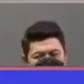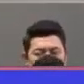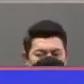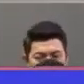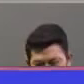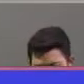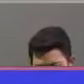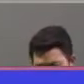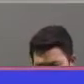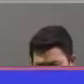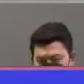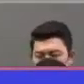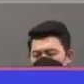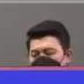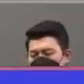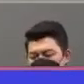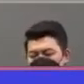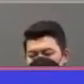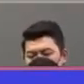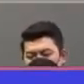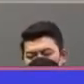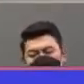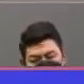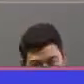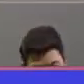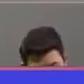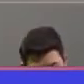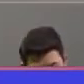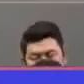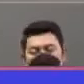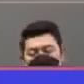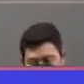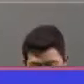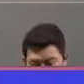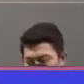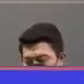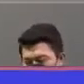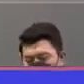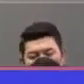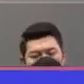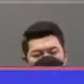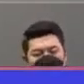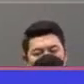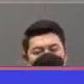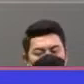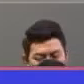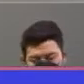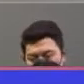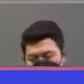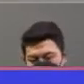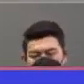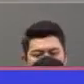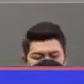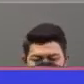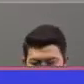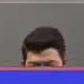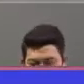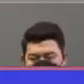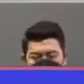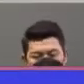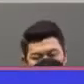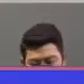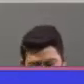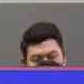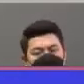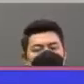การสำรวจพื้นที่เกษตรที่ได้รับผลกระทบเพื่อมาดำเนินการเยียวยาช่วยเหลือเกษตรกรผู้ประสบภัยพิบัติทางด้านพืช